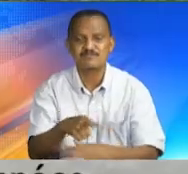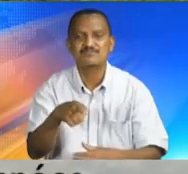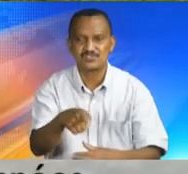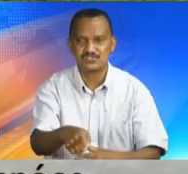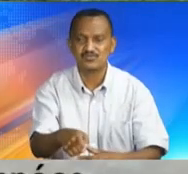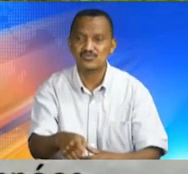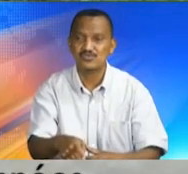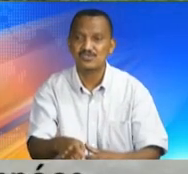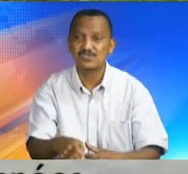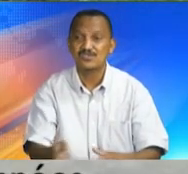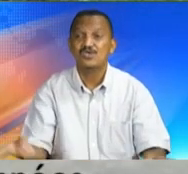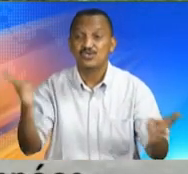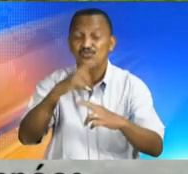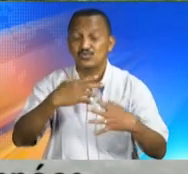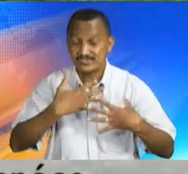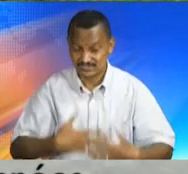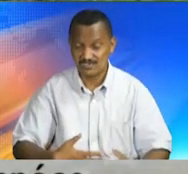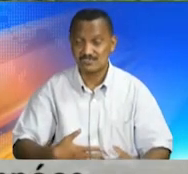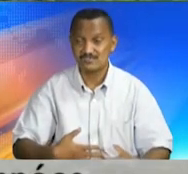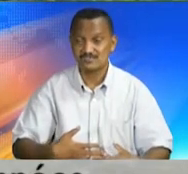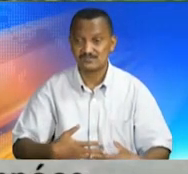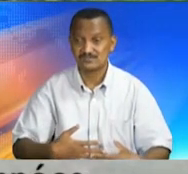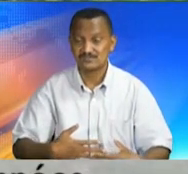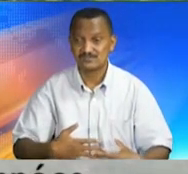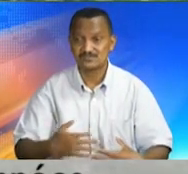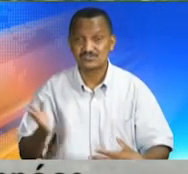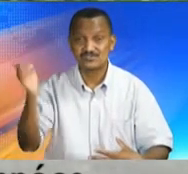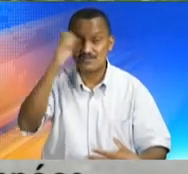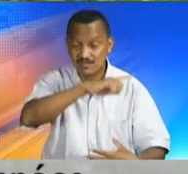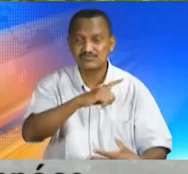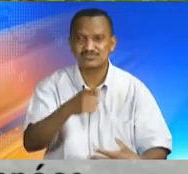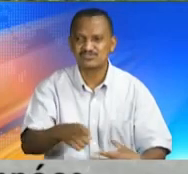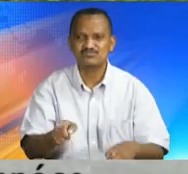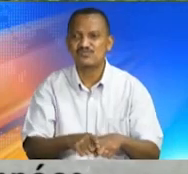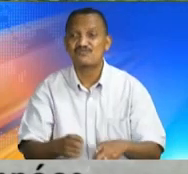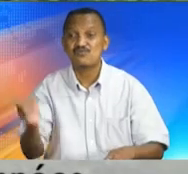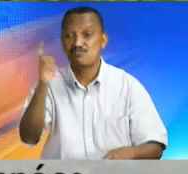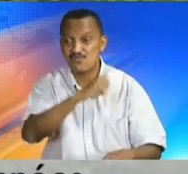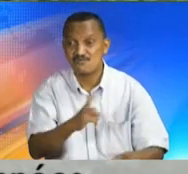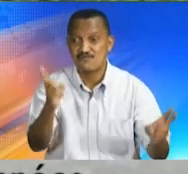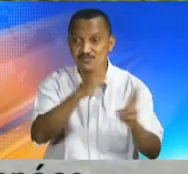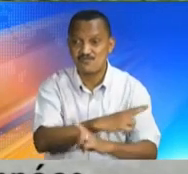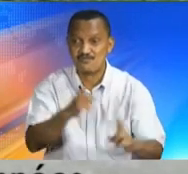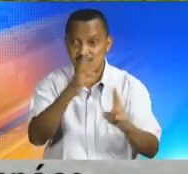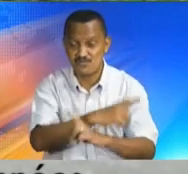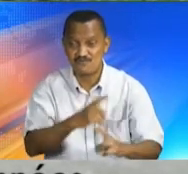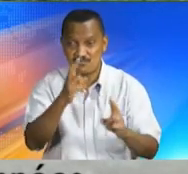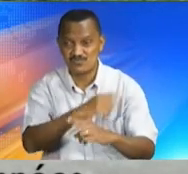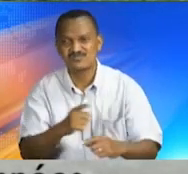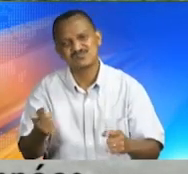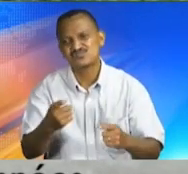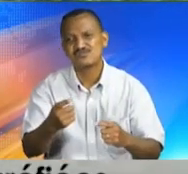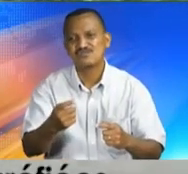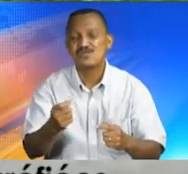Ny fiovaovan'ny toetr'andro izany tato anatin'ny roa taona teo eo a hita mihitsy napihana